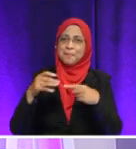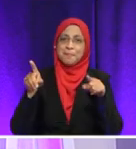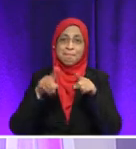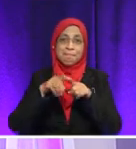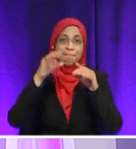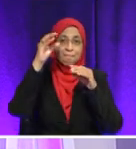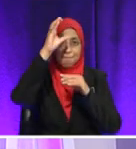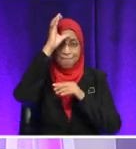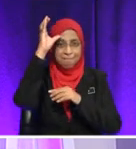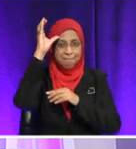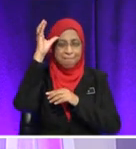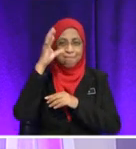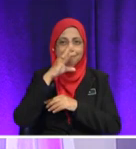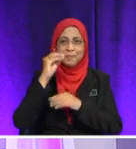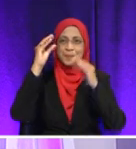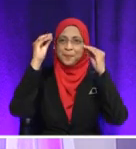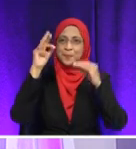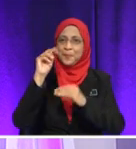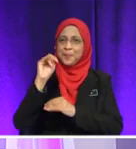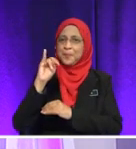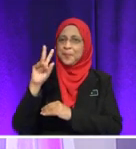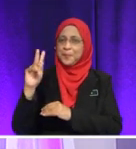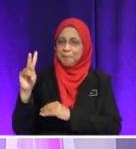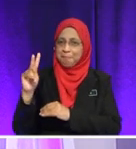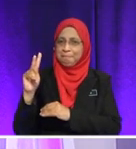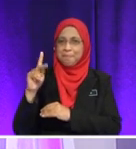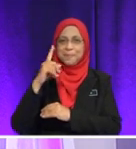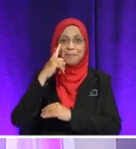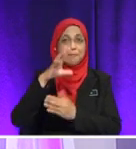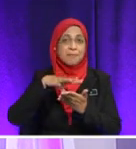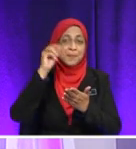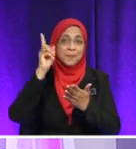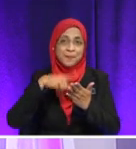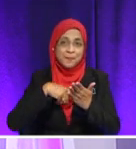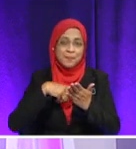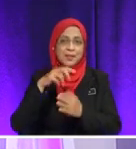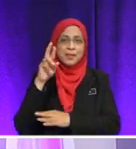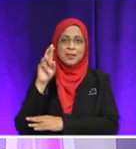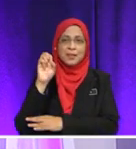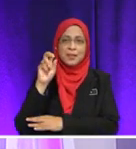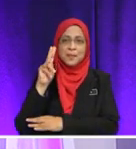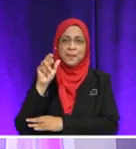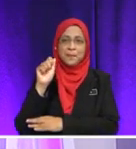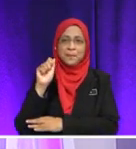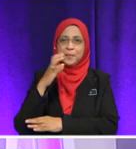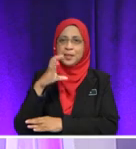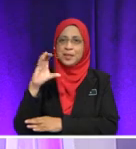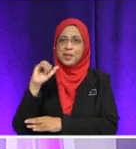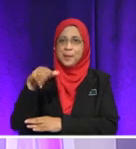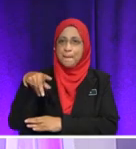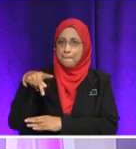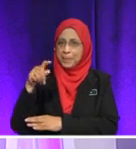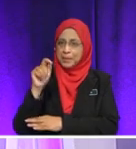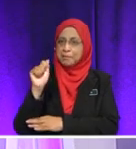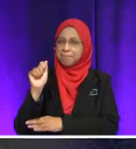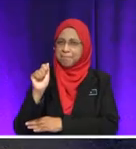juga cek gunik untuk mata pelajaran rikecipta dengan topik cipta pada hari ini lukisan kerja Baiklah